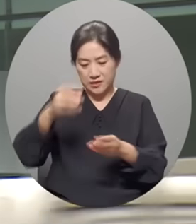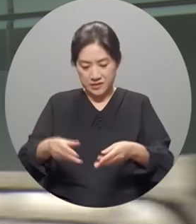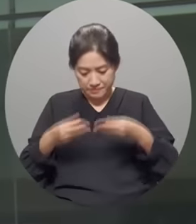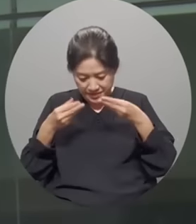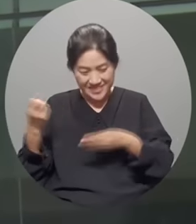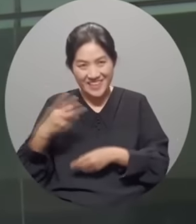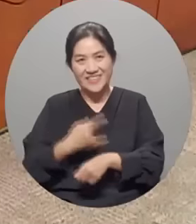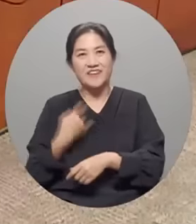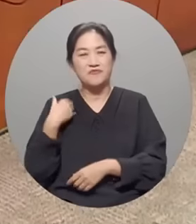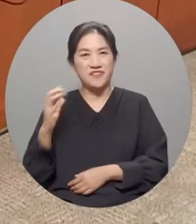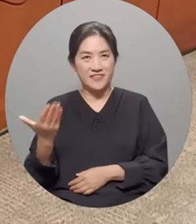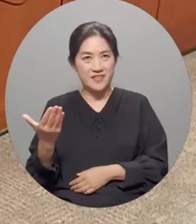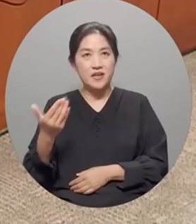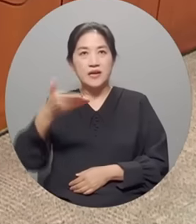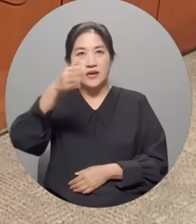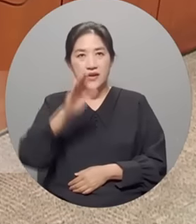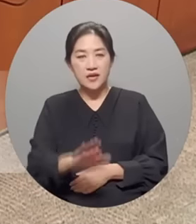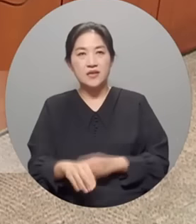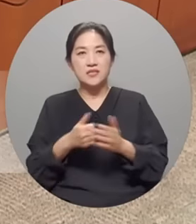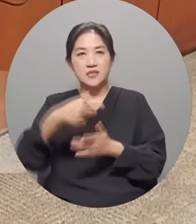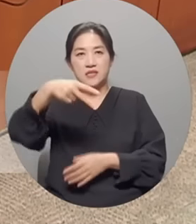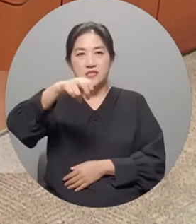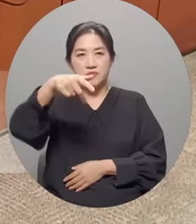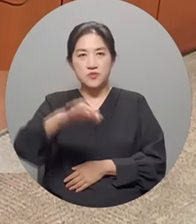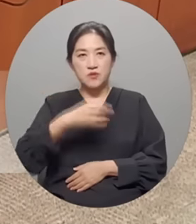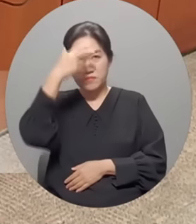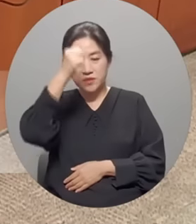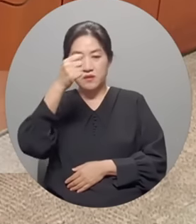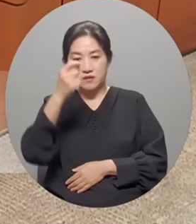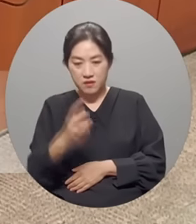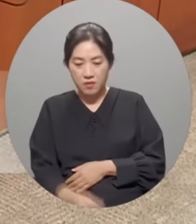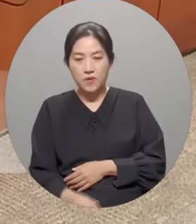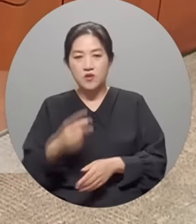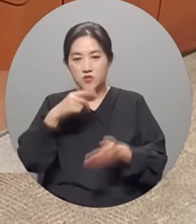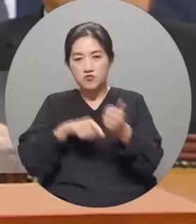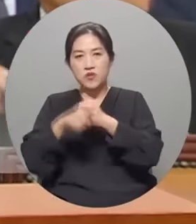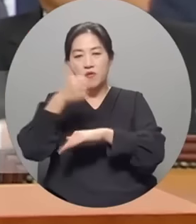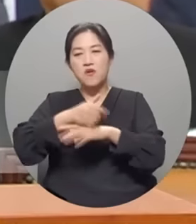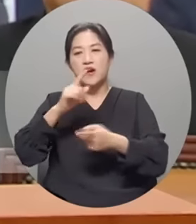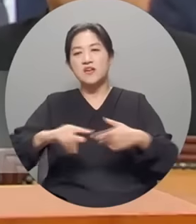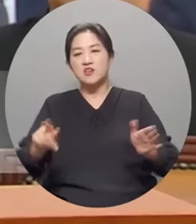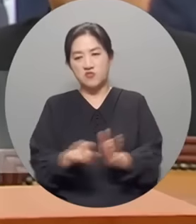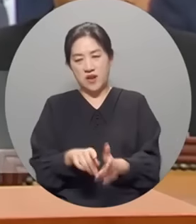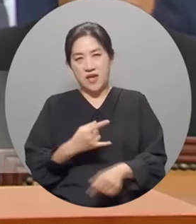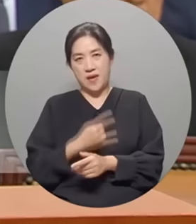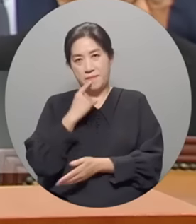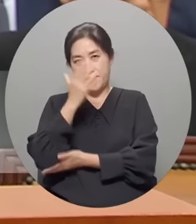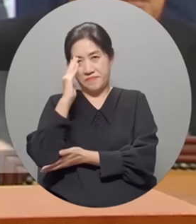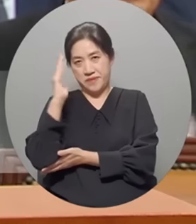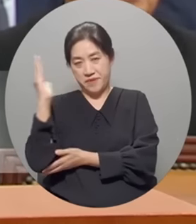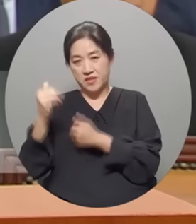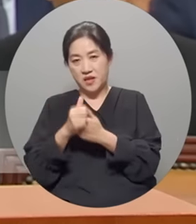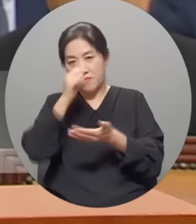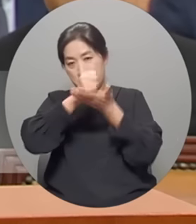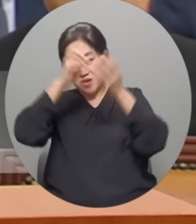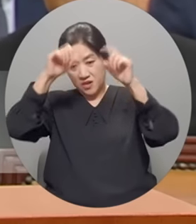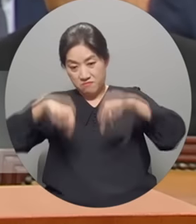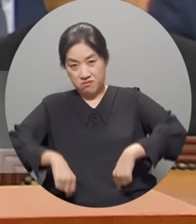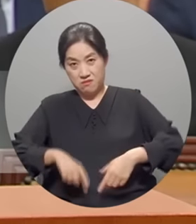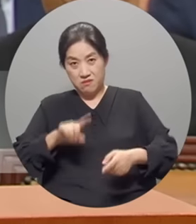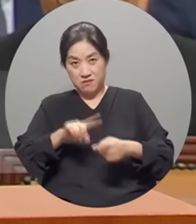겁니다. 하지만 심우정 검찰총장이 여러 차례 수사팀 수사 결과를 신뢰하겠다고 밝힌 만큼 무혐의 처분이